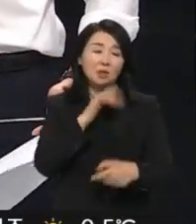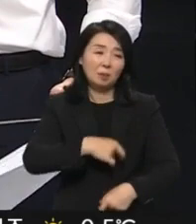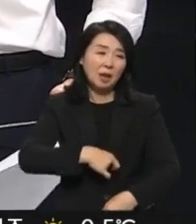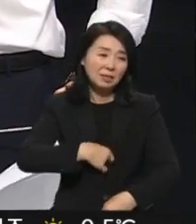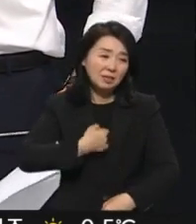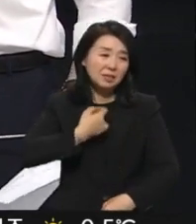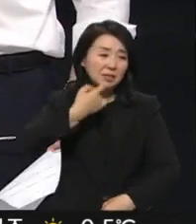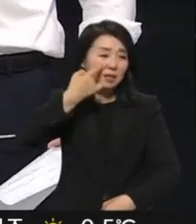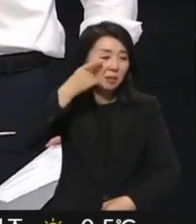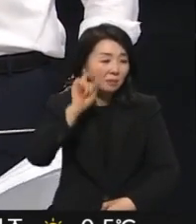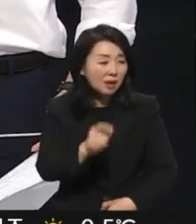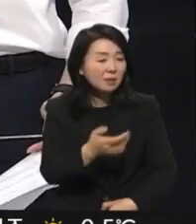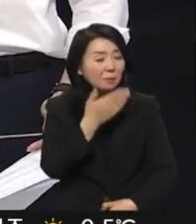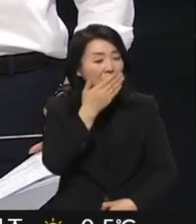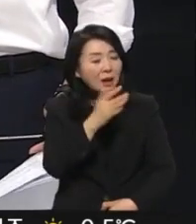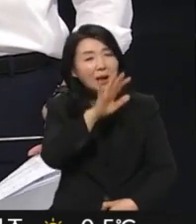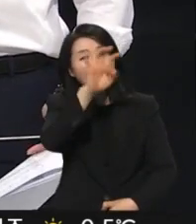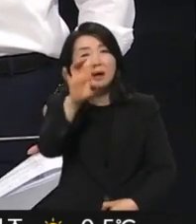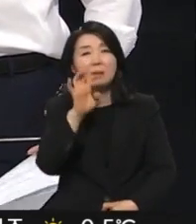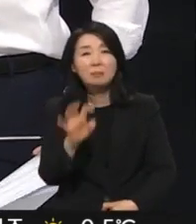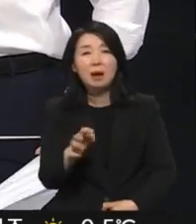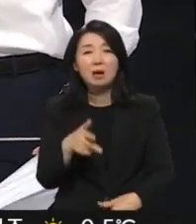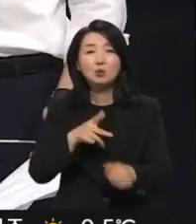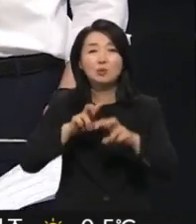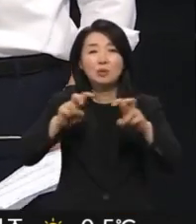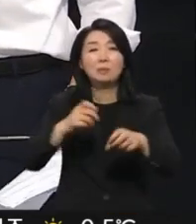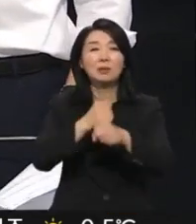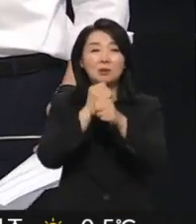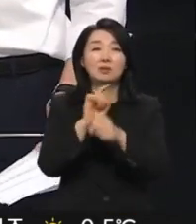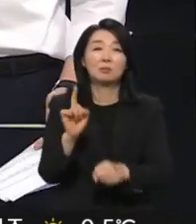규명하는 장이 될 수 있을까요? 오늘 주민 한마디는 이렇게